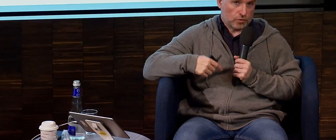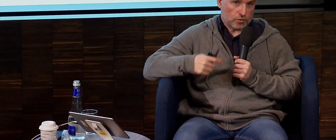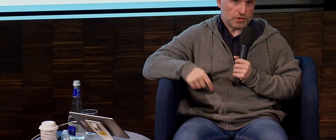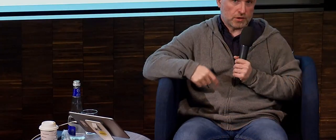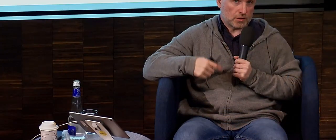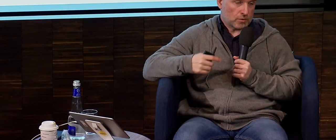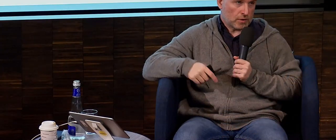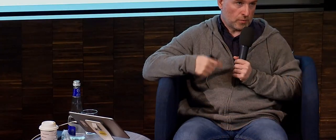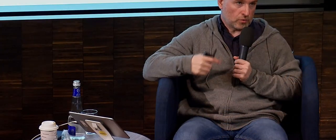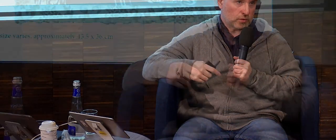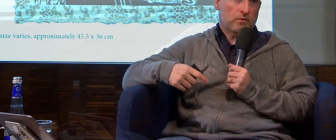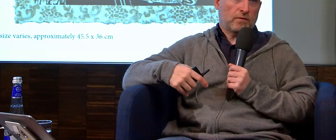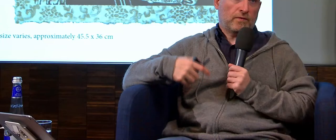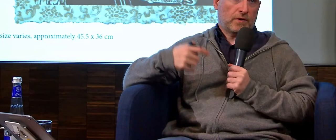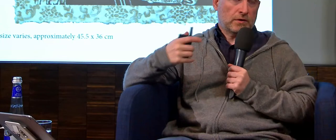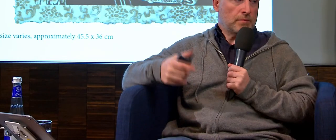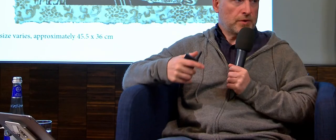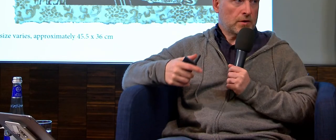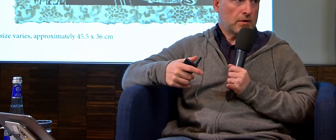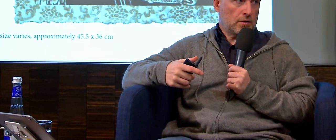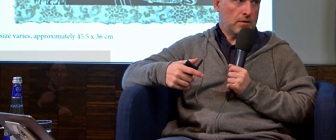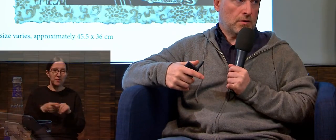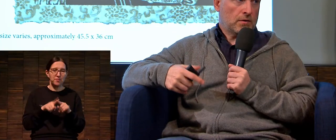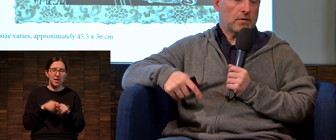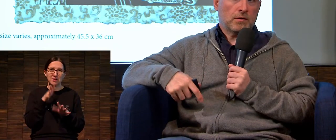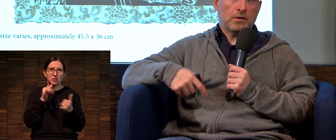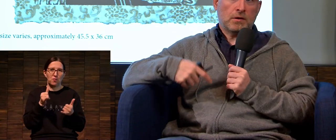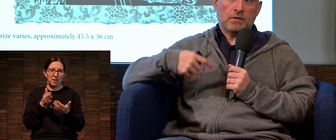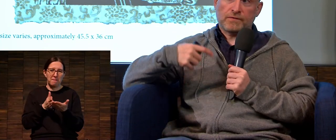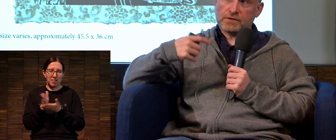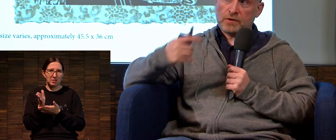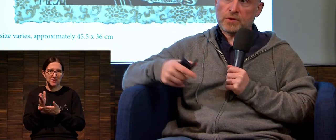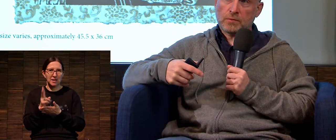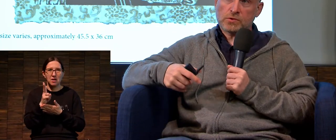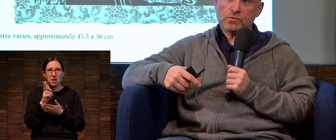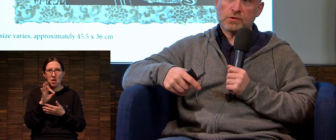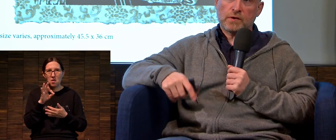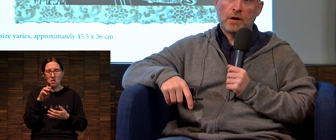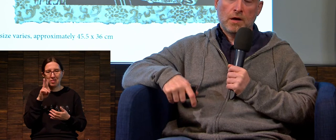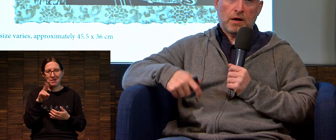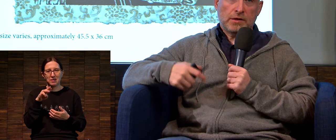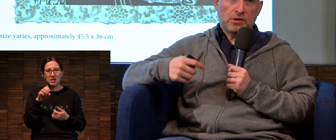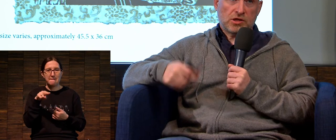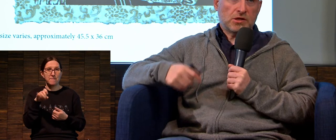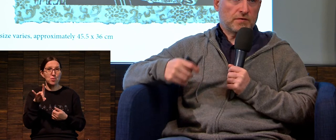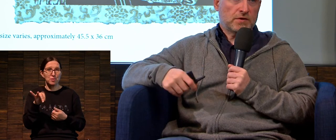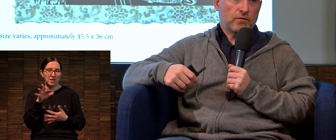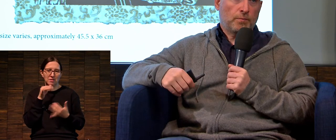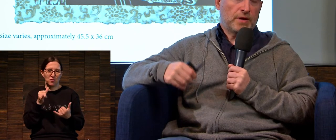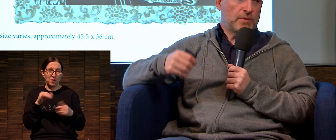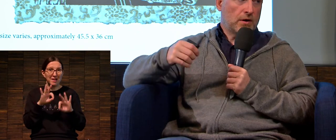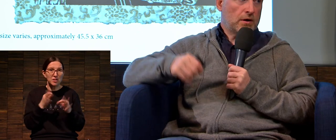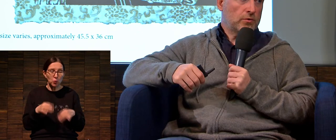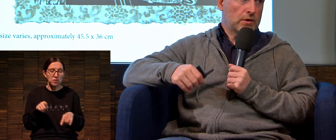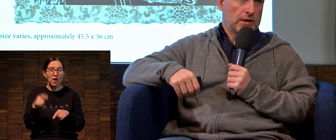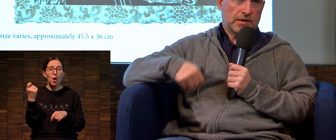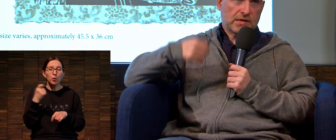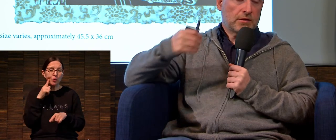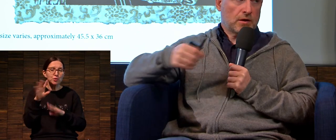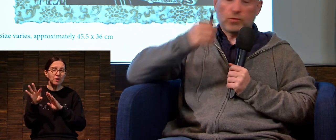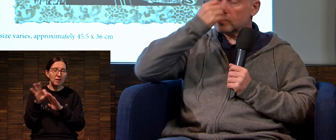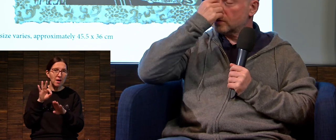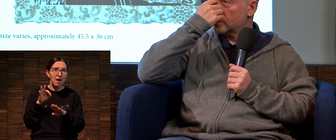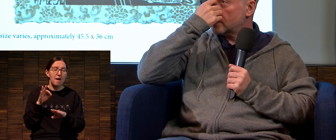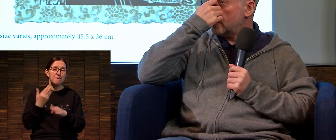художники, которые работают в контемпорере и в современном искусстве, они чаще всего прибегают,